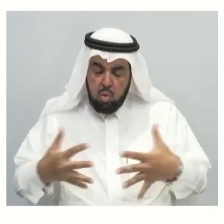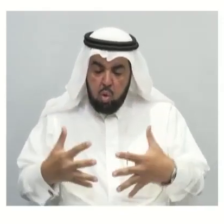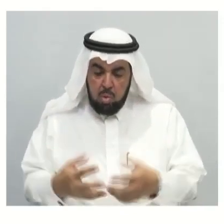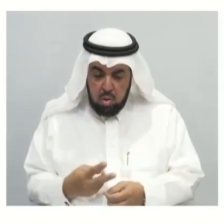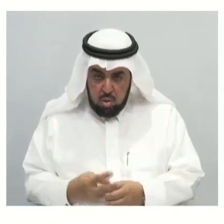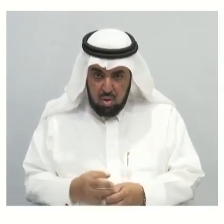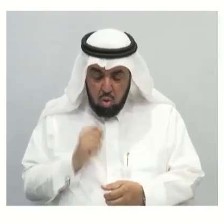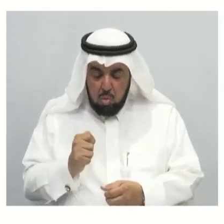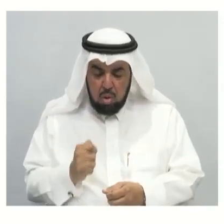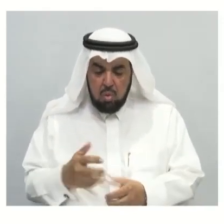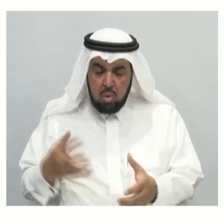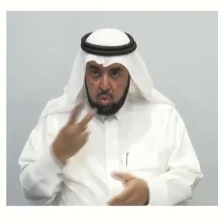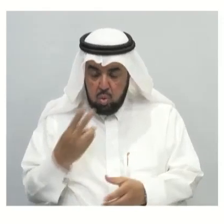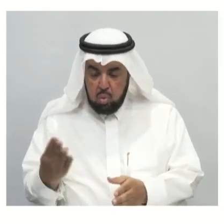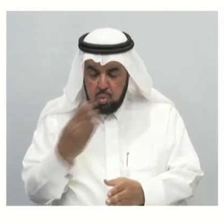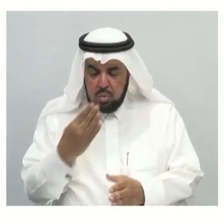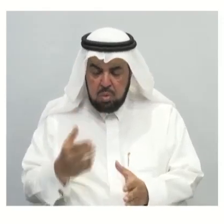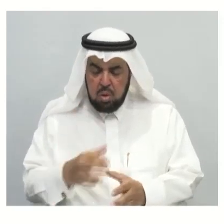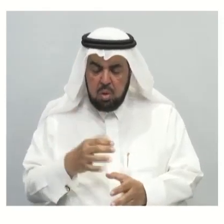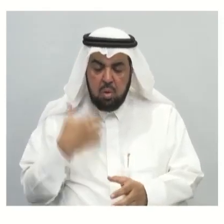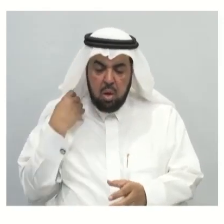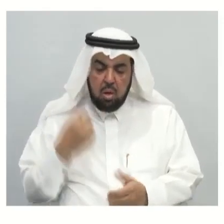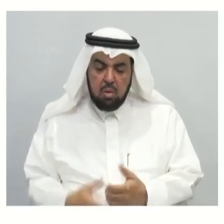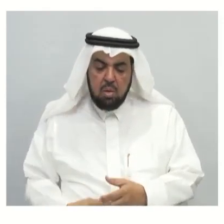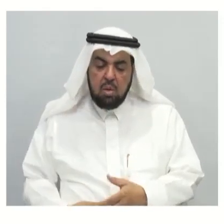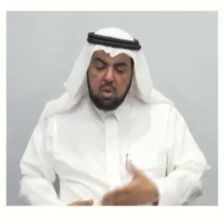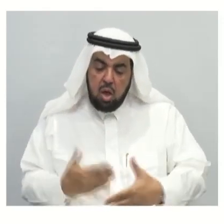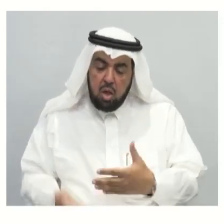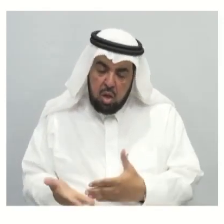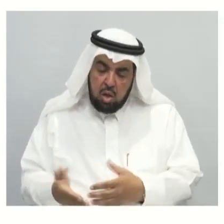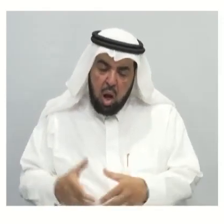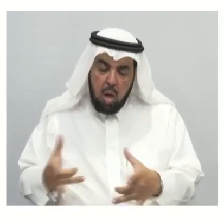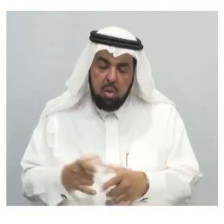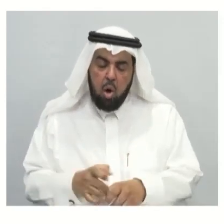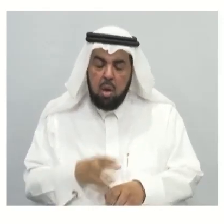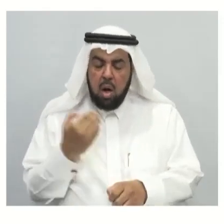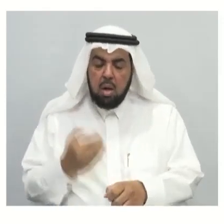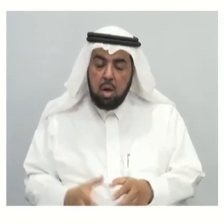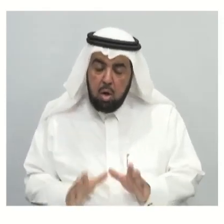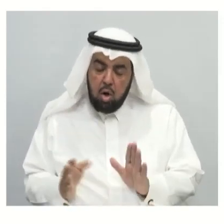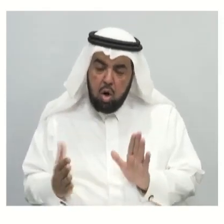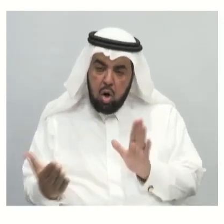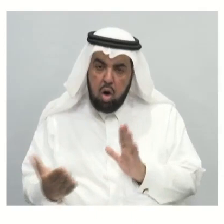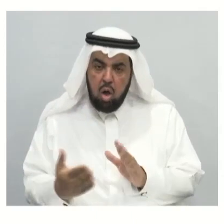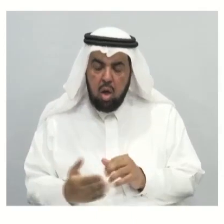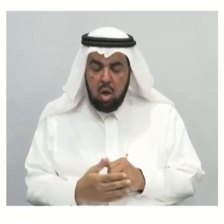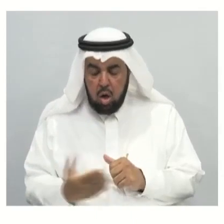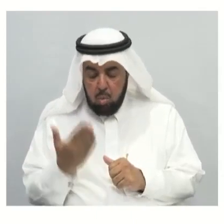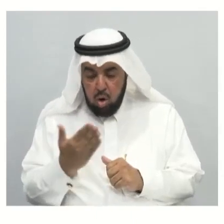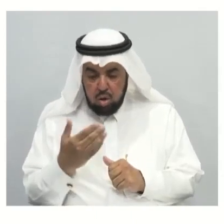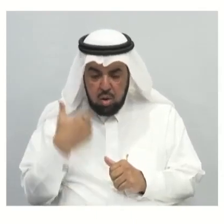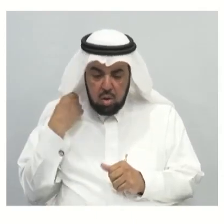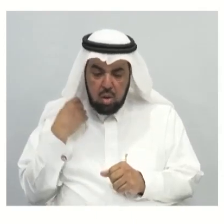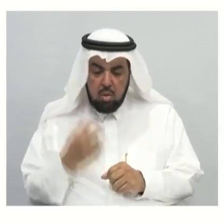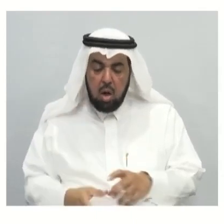التي تواجهها الدول العربيه بعنوان تزيز الامن القومي العربي لمواجهه التحديات المشتركه مؤكدين